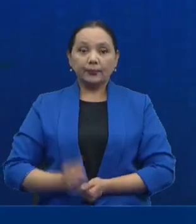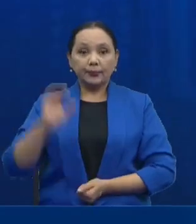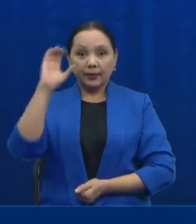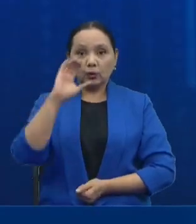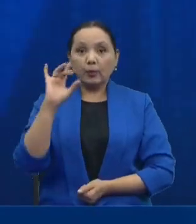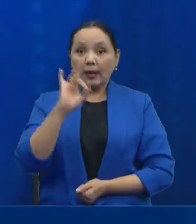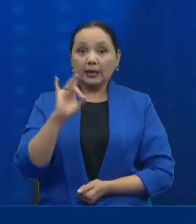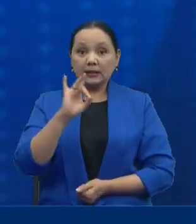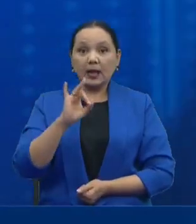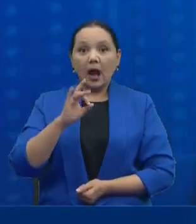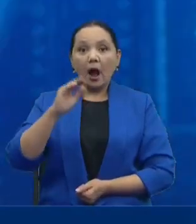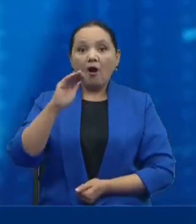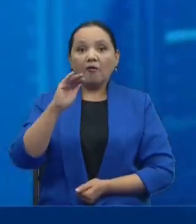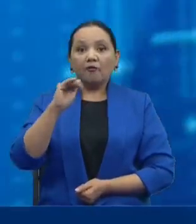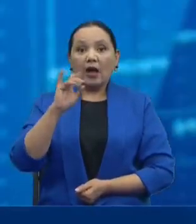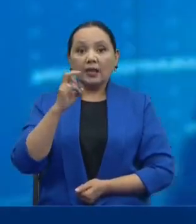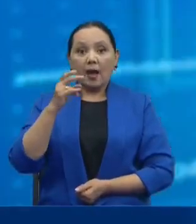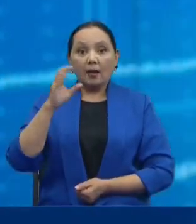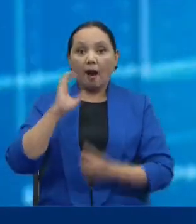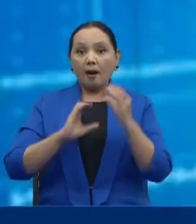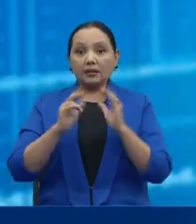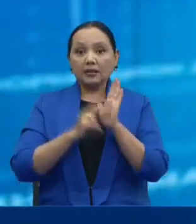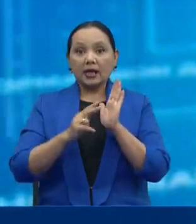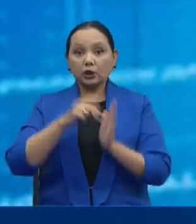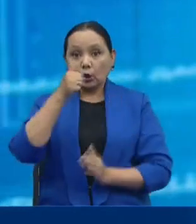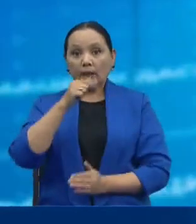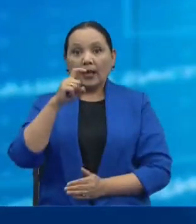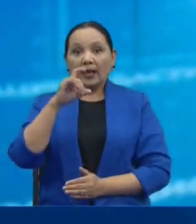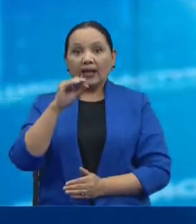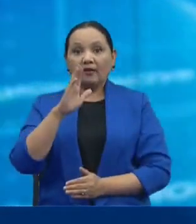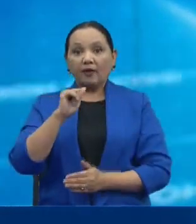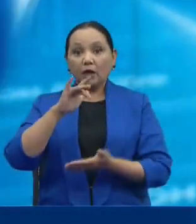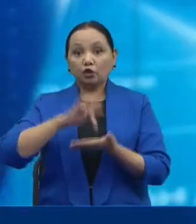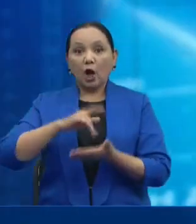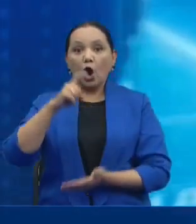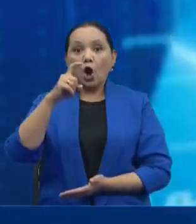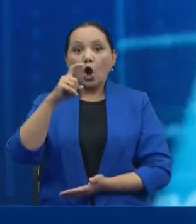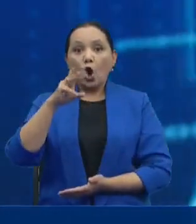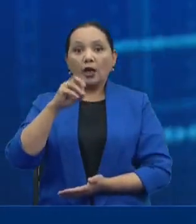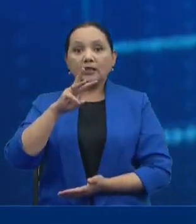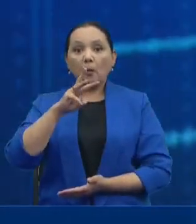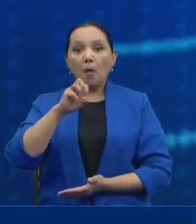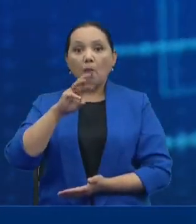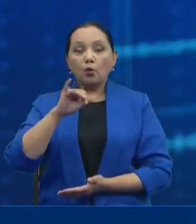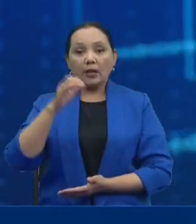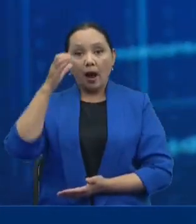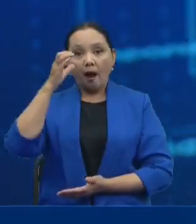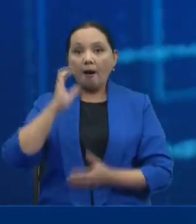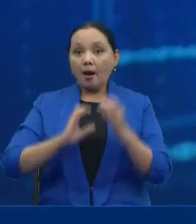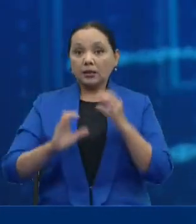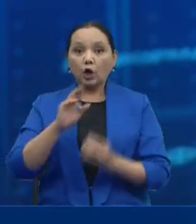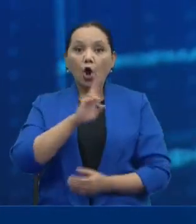O'zbekiston Respublikasi Fanlar Akademiyasining 80 yilligiga bag'ishlab Xiva shahrida Xorazm Ma'mun Akademiyasi, Fanlar